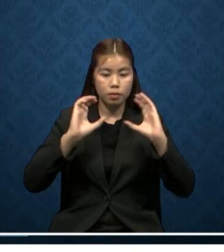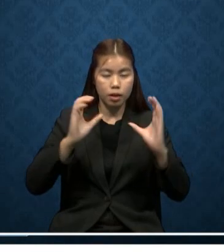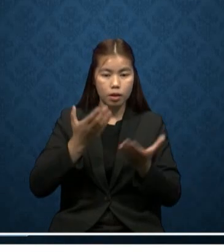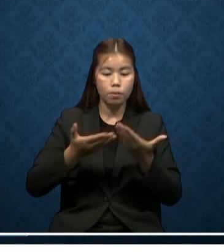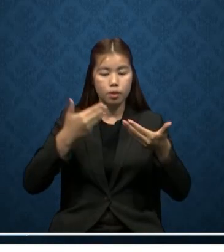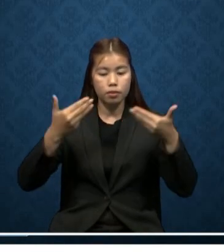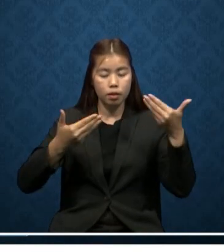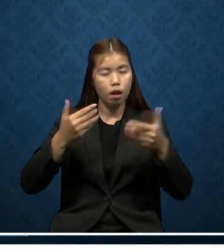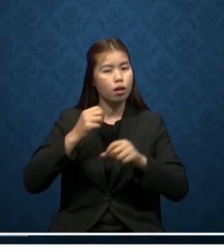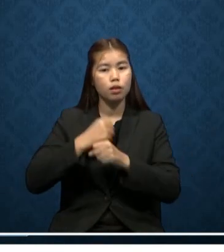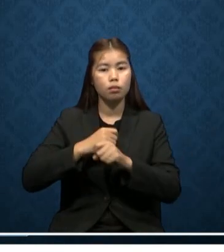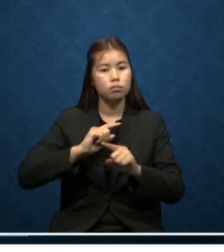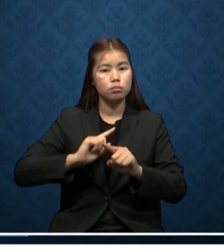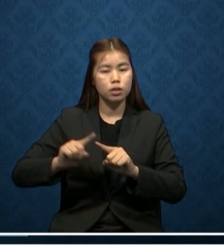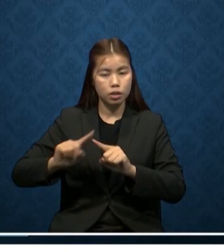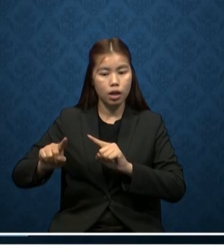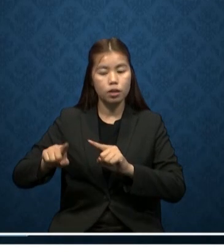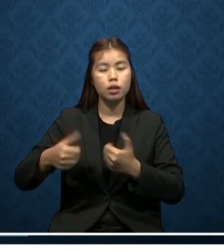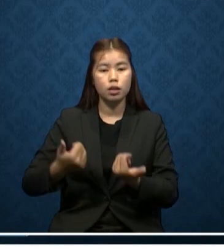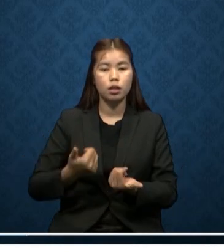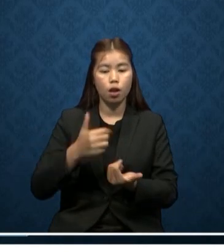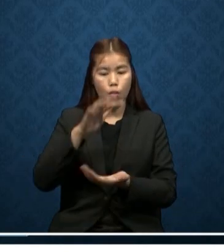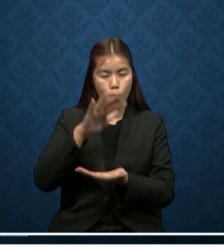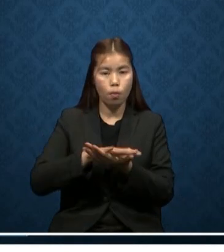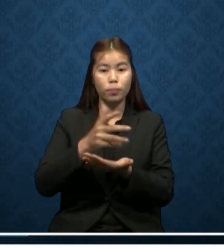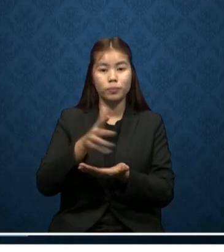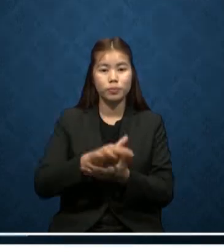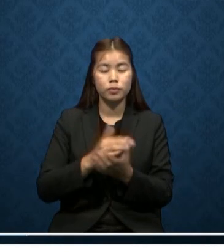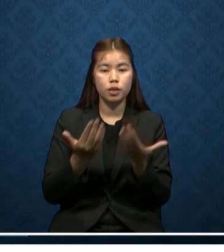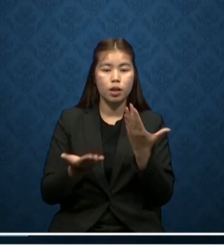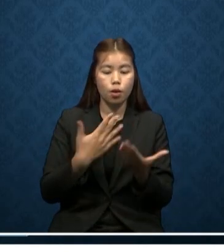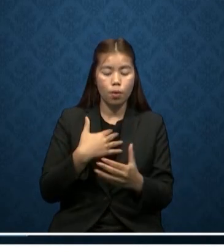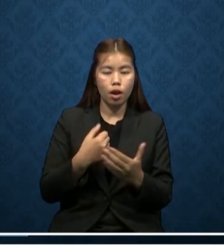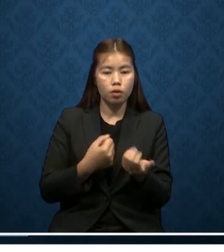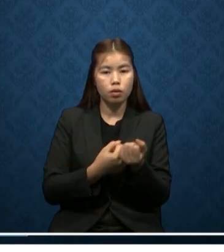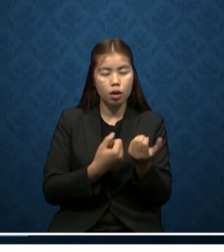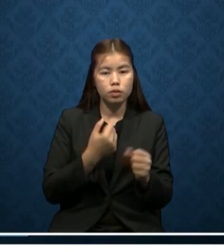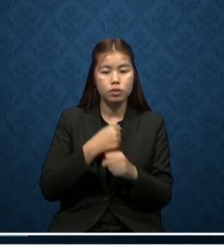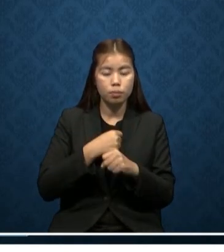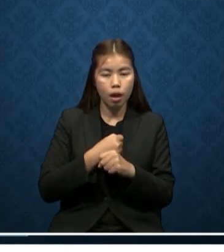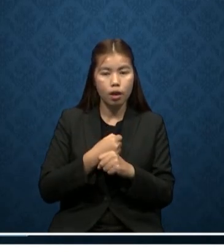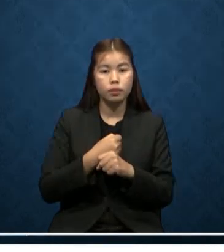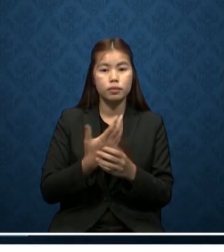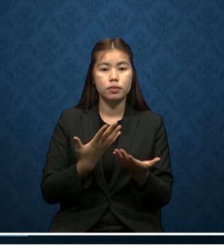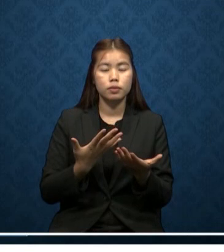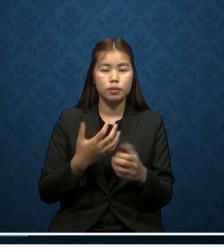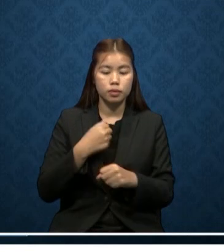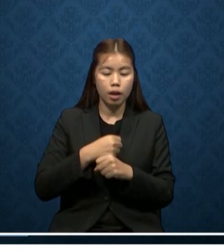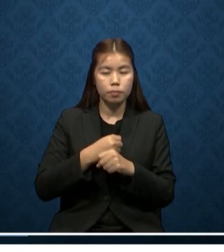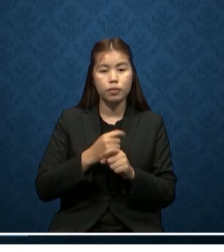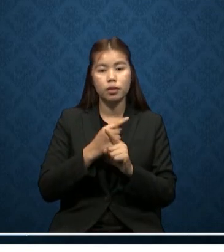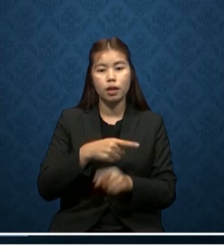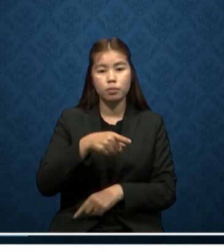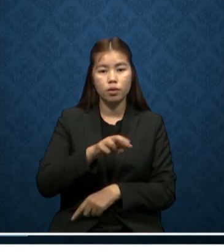ภารกิจนะครับมันจะรวมอยู่ในนั้นนะครับแล้วก็เร่งรัดการขับเคลื่อนการดำเนินงานตามพระราชบัญญัติการ